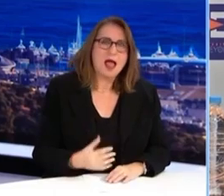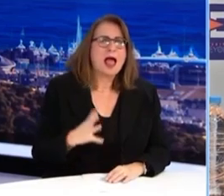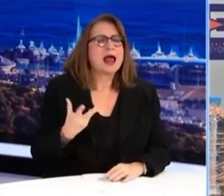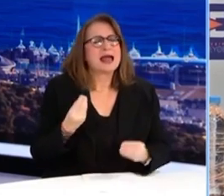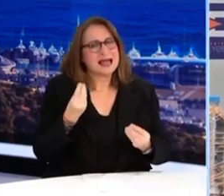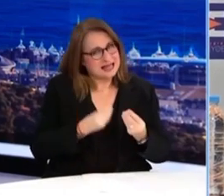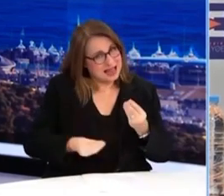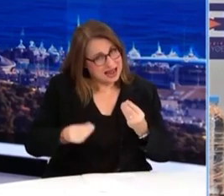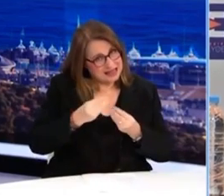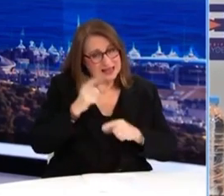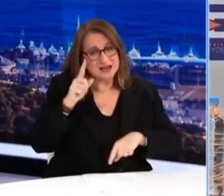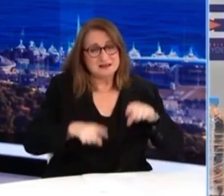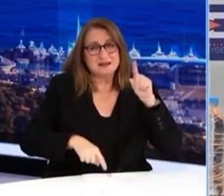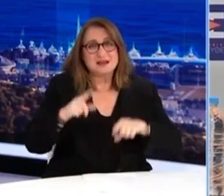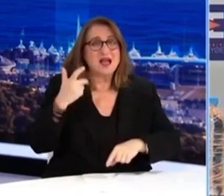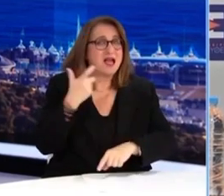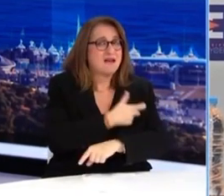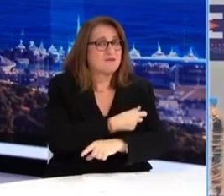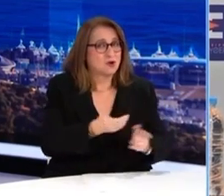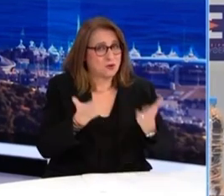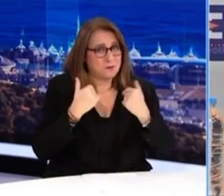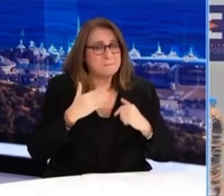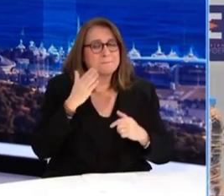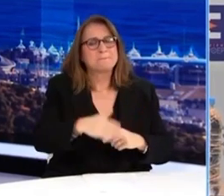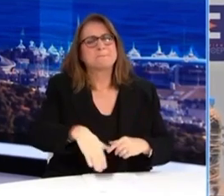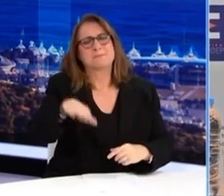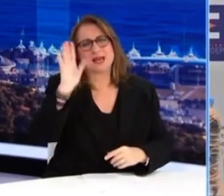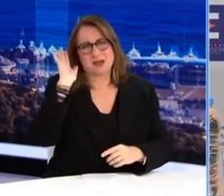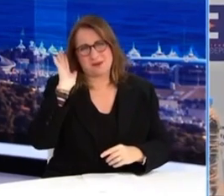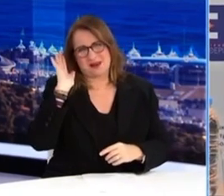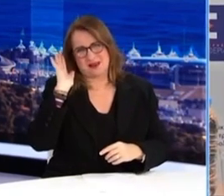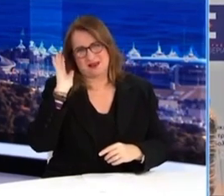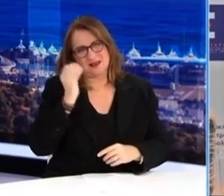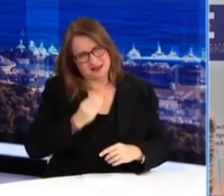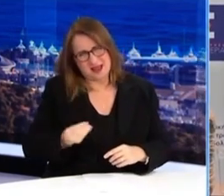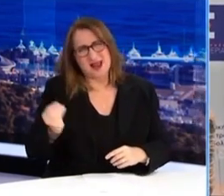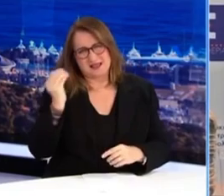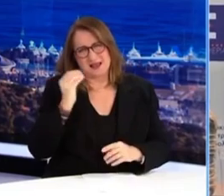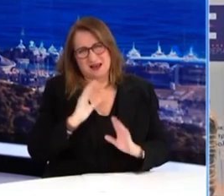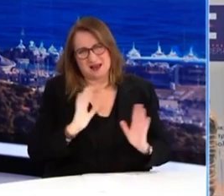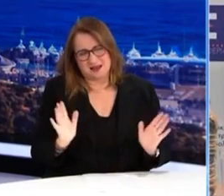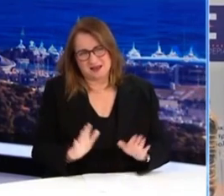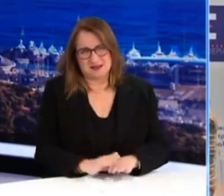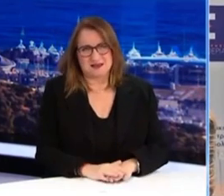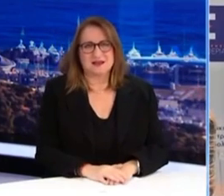να μην πάει καθόλου σε αυτές τις εκδηλώσεις. Και το δεύτερο βασικό στοιχείο